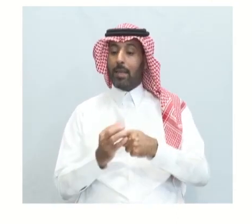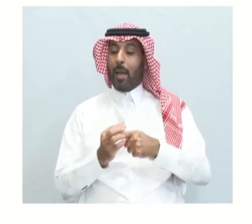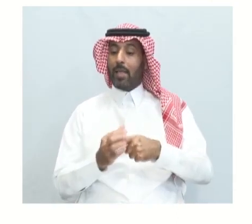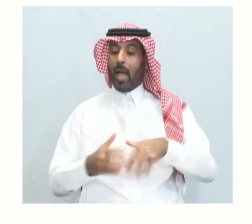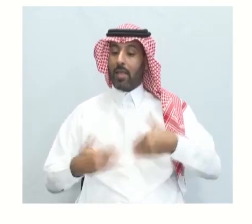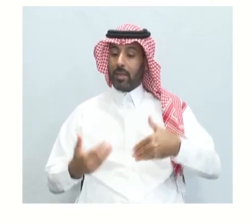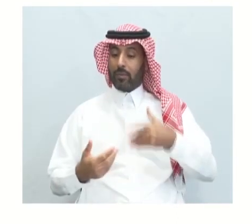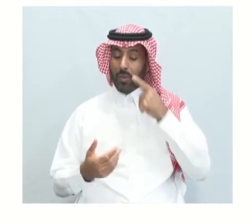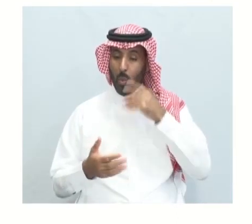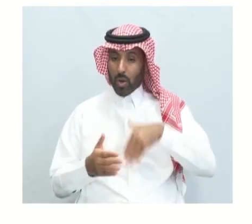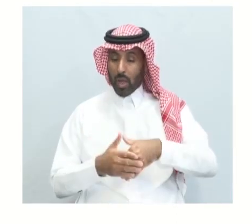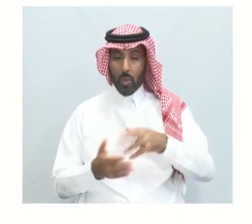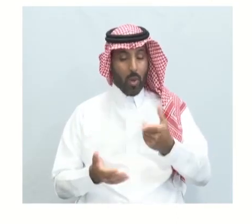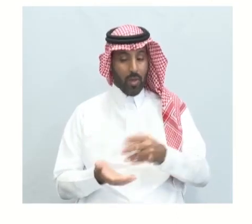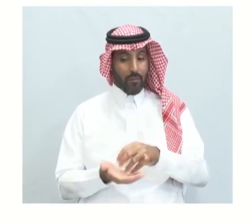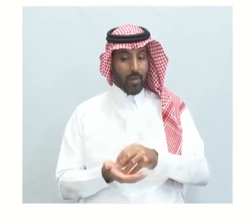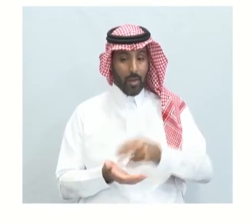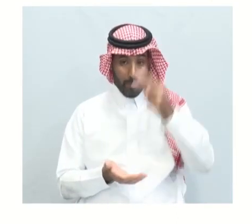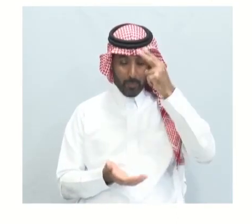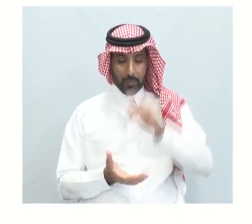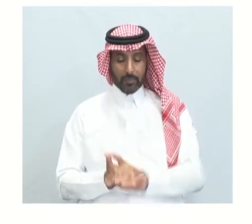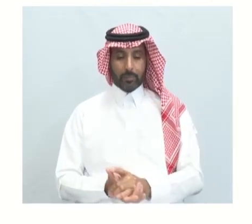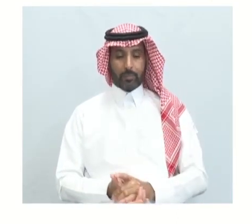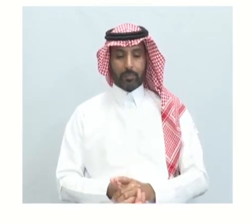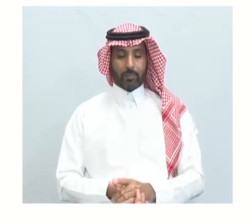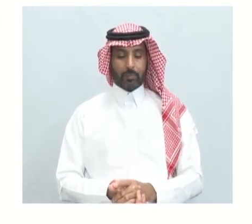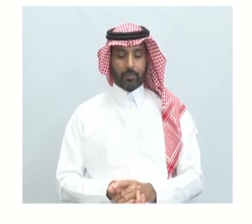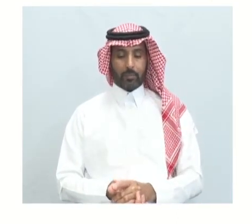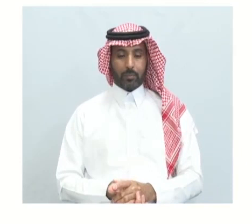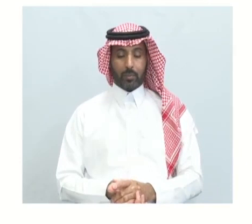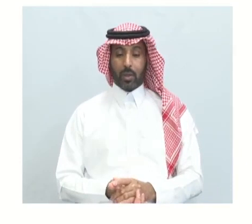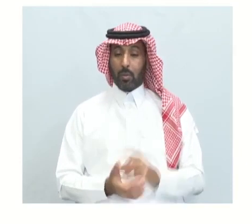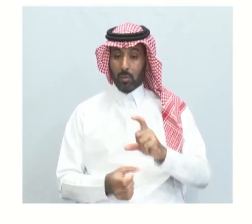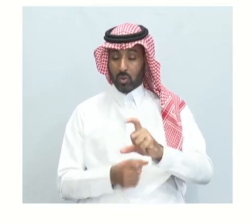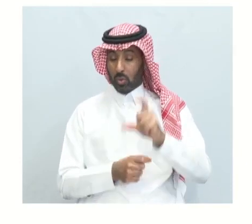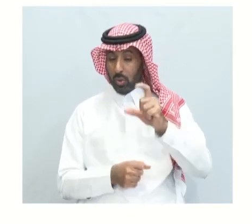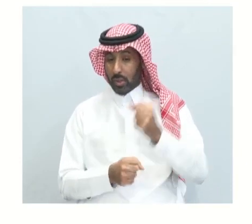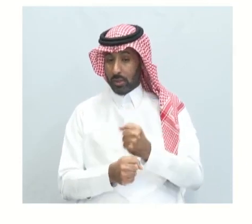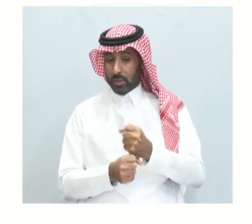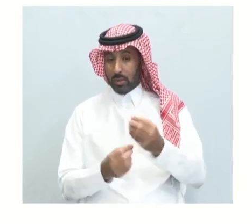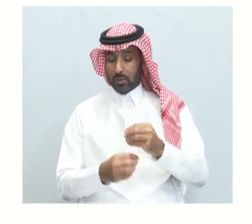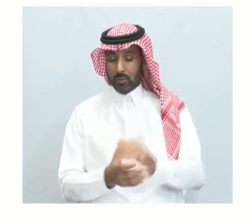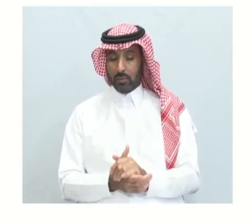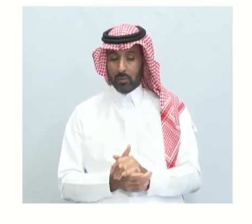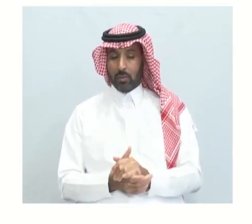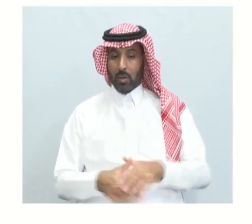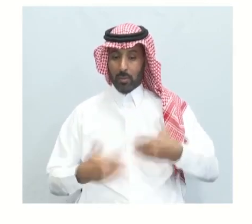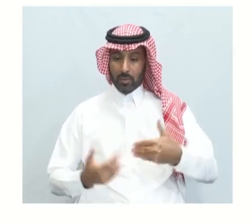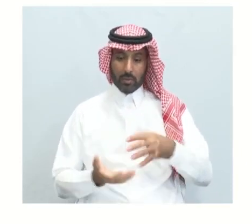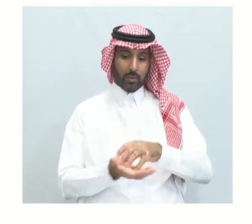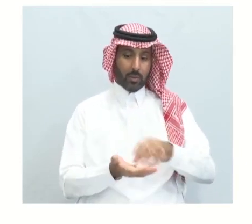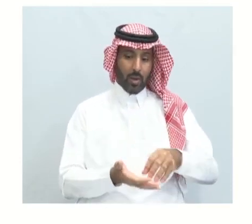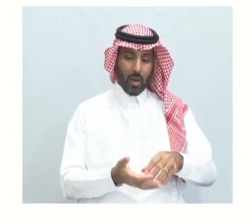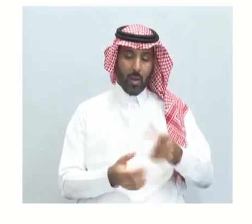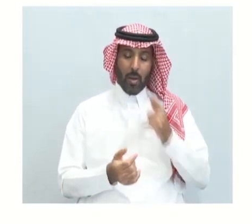في المملكه سيضم اعزائي الطلبه مشروع الجديه العديد من المتنزهات الترفيهيه